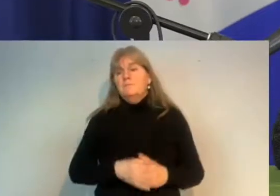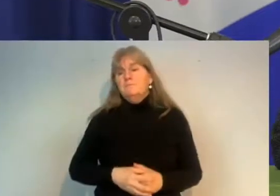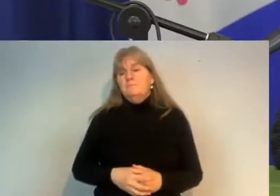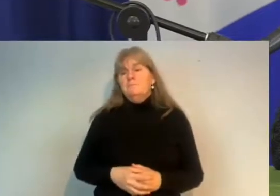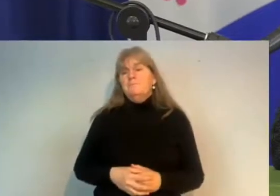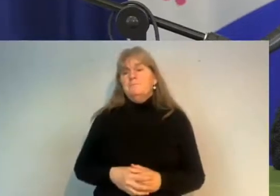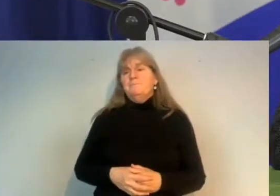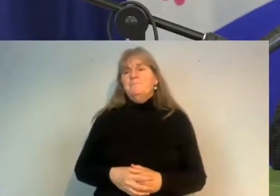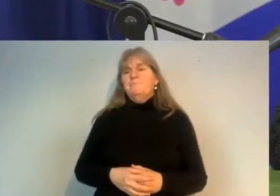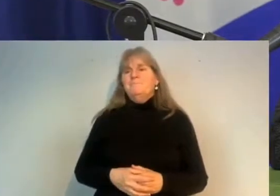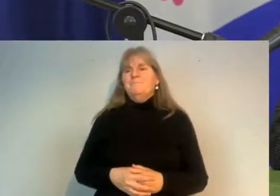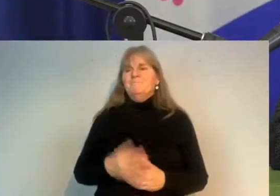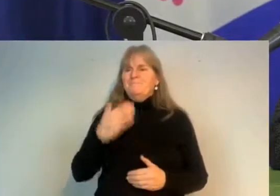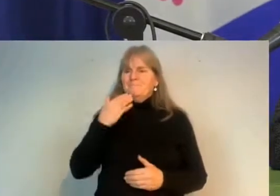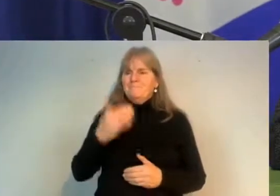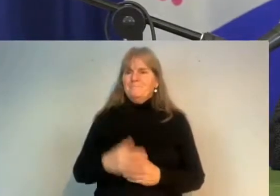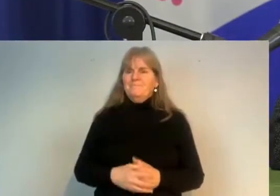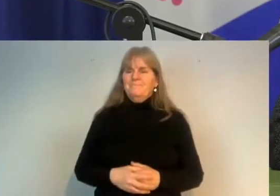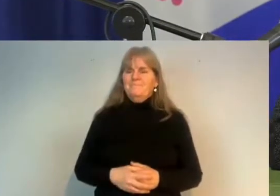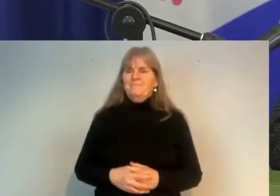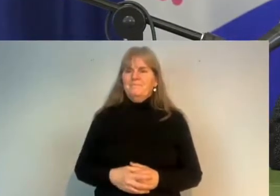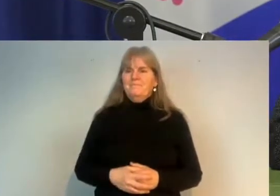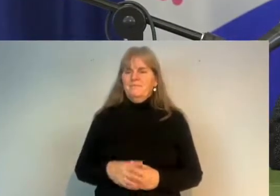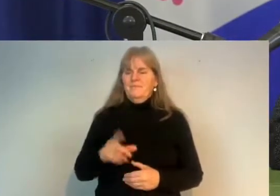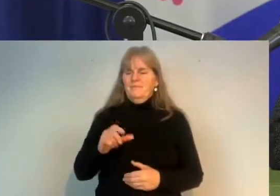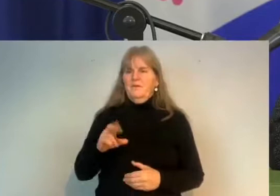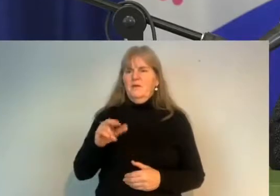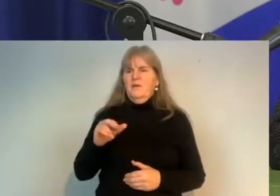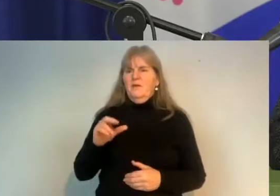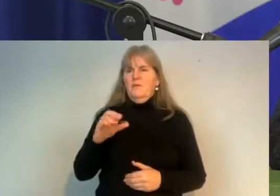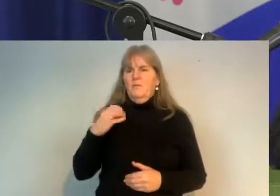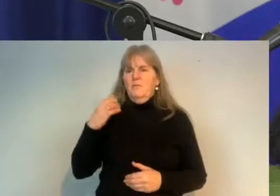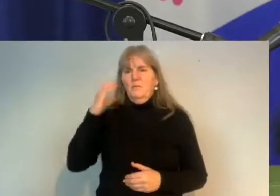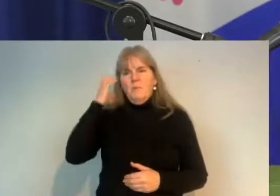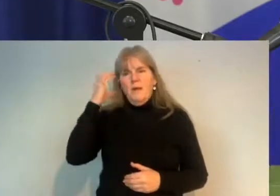Thank you. We'll now move to Laurie at Radio-Canada.